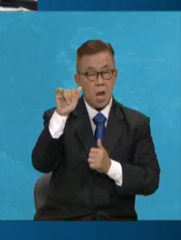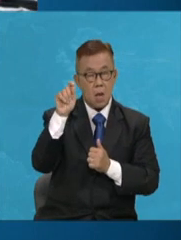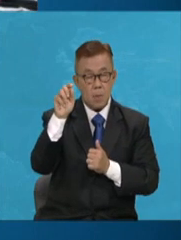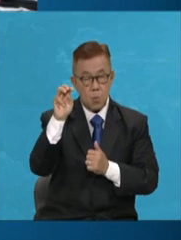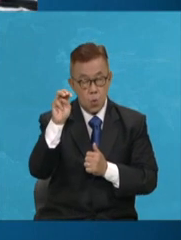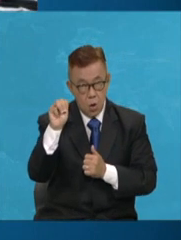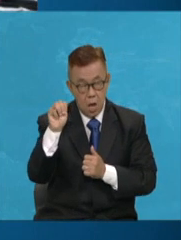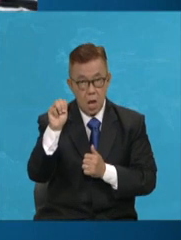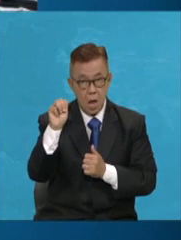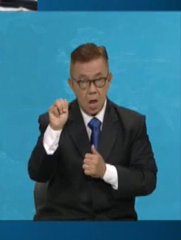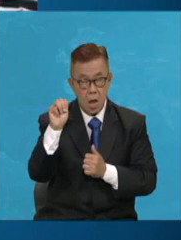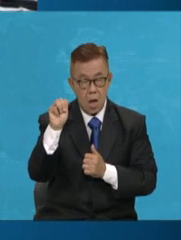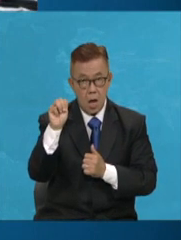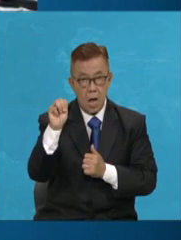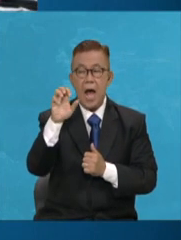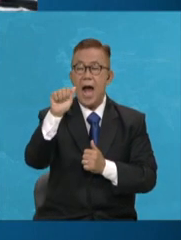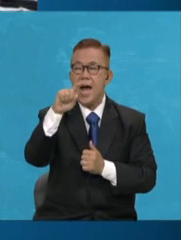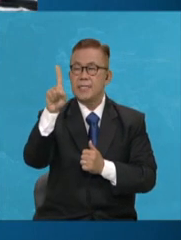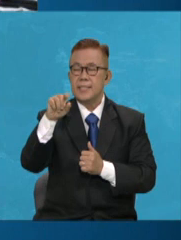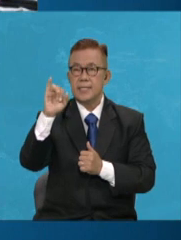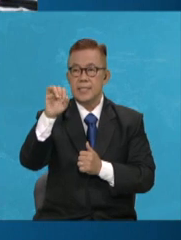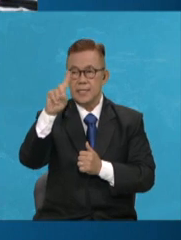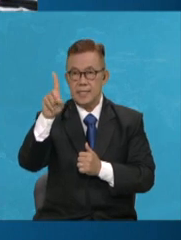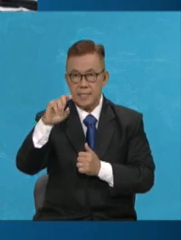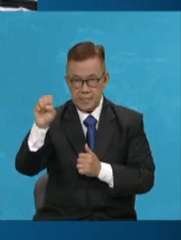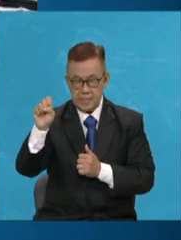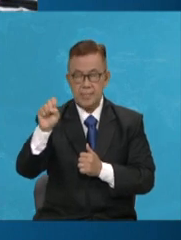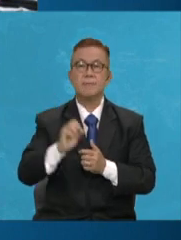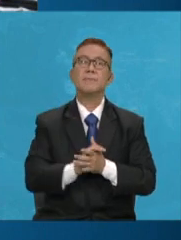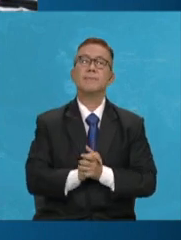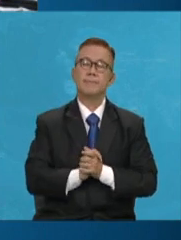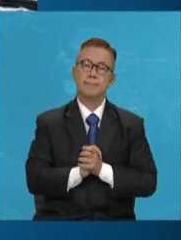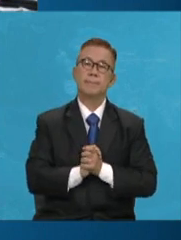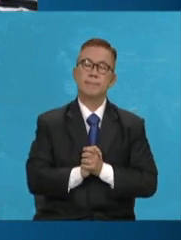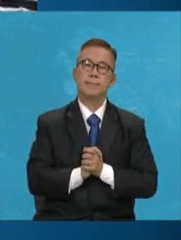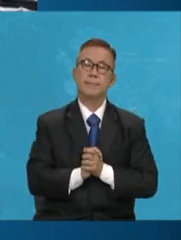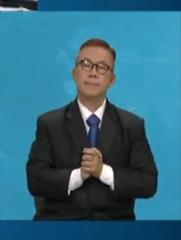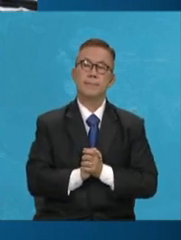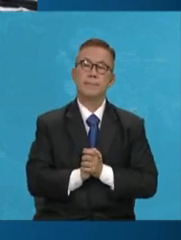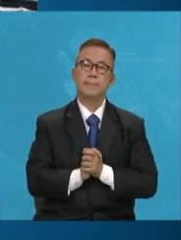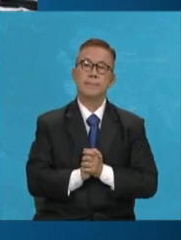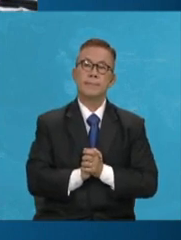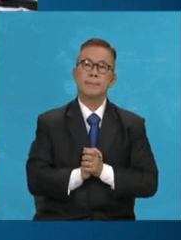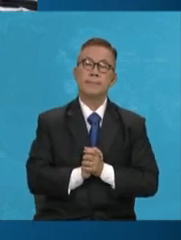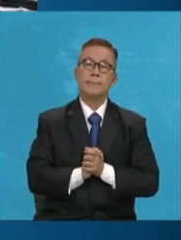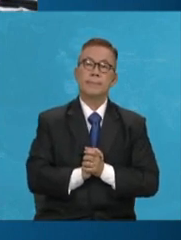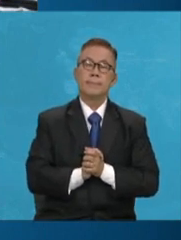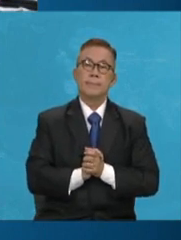sahibun najabah pangeran anak Haji Abdul Aziz bin Pangeran Jayanegara Pangeran Haji Abu Bakar